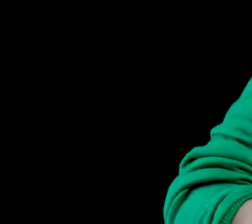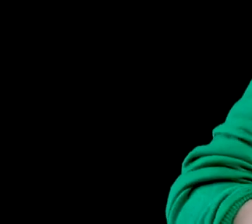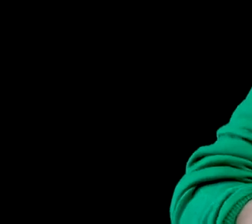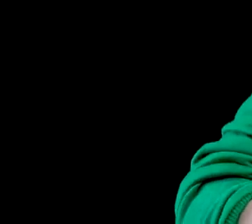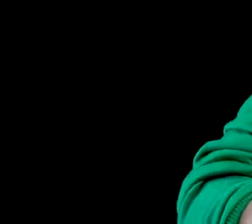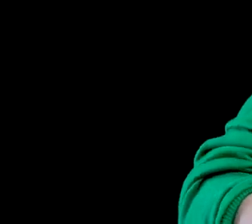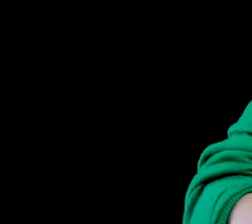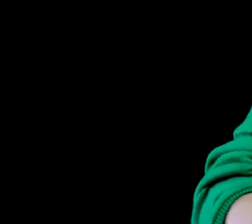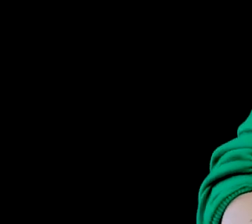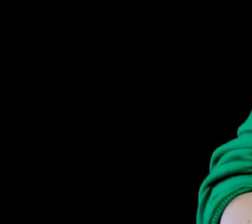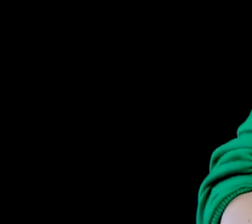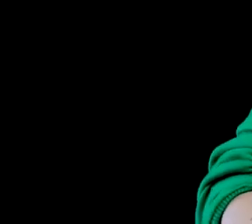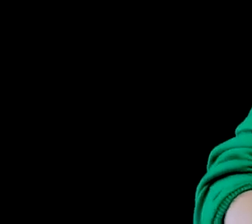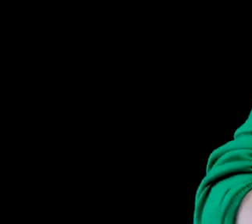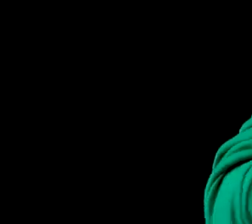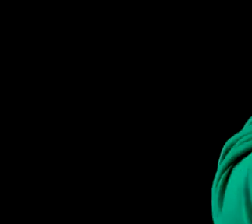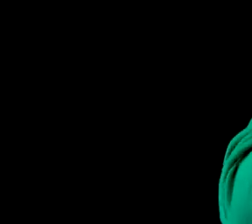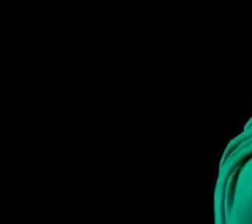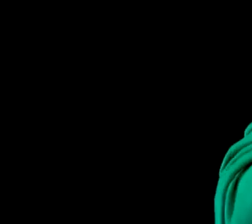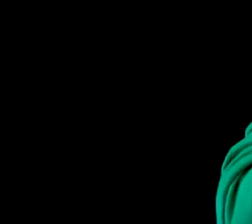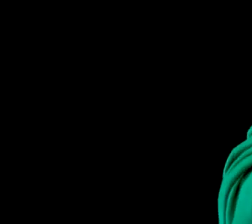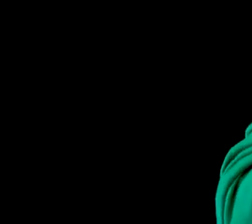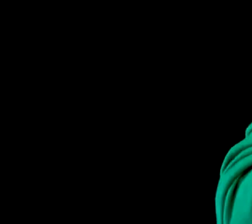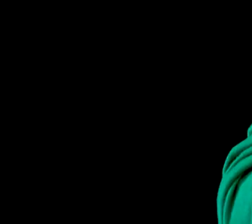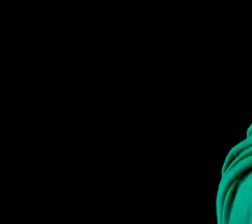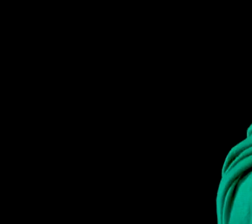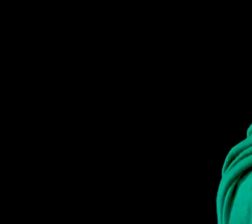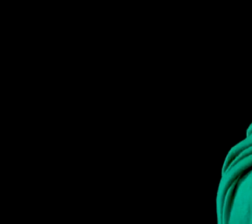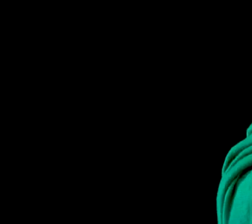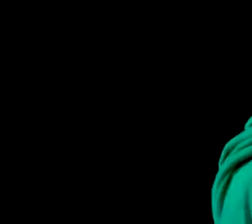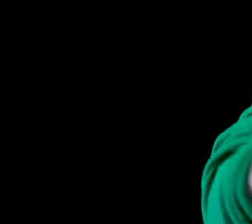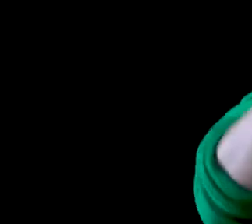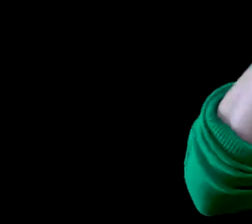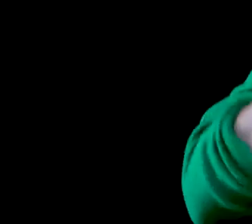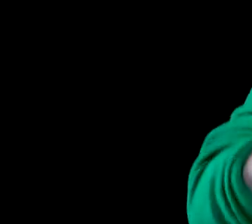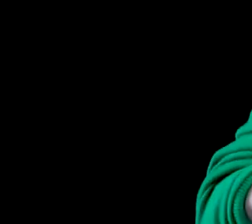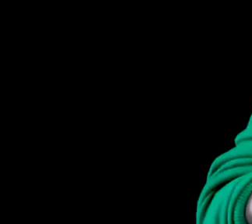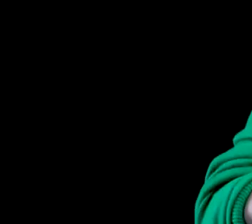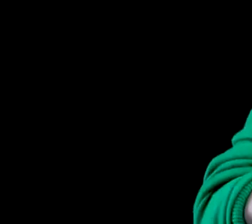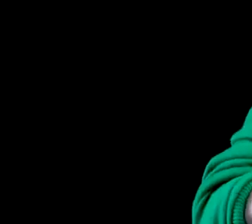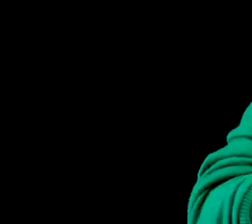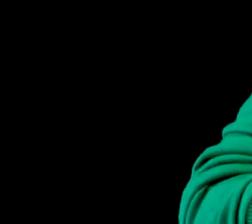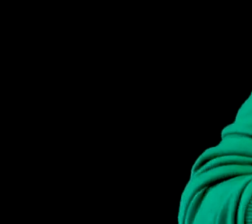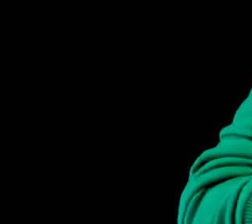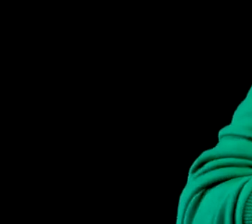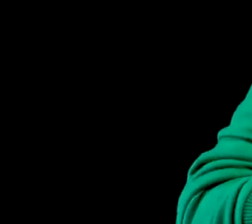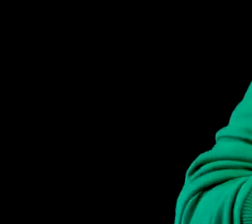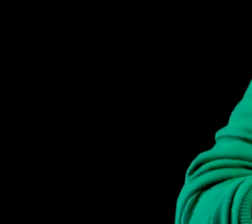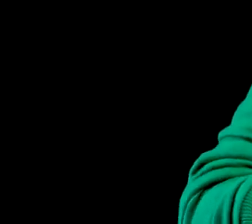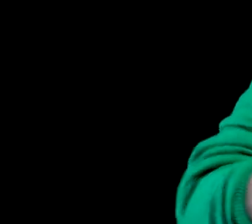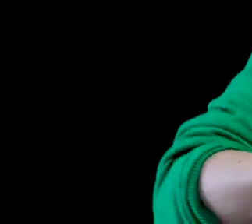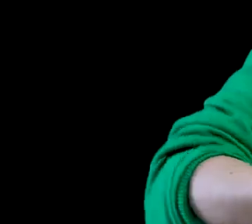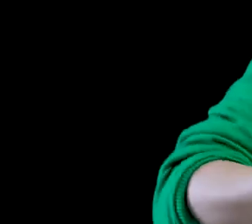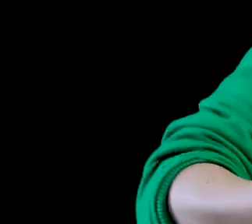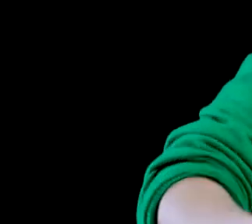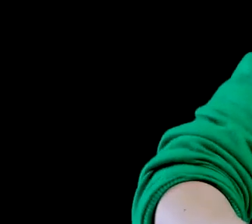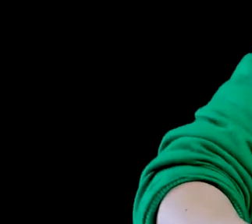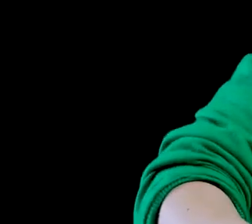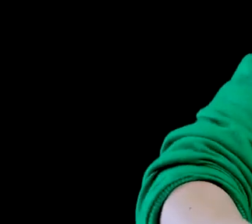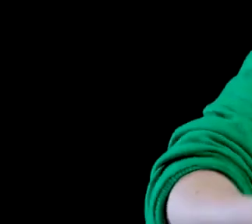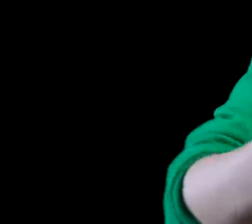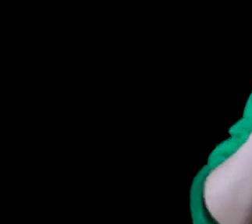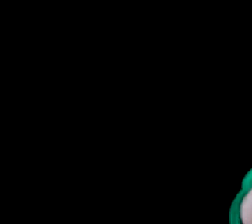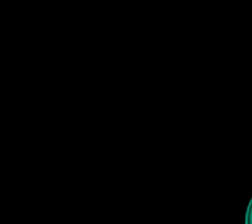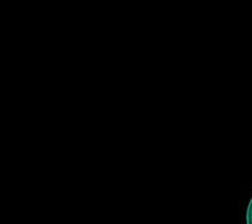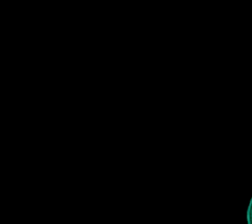aide. Comment peut-on faire ça aujourd'hui? En priant. Troisième chose, Jésus veut que nous fassions notre